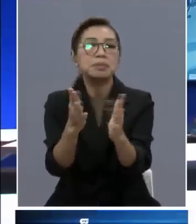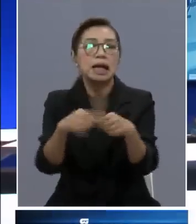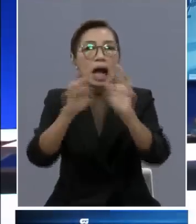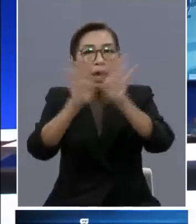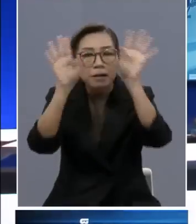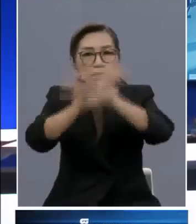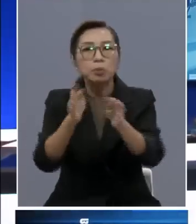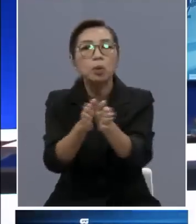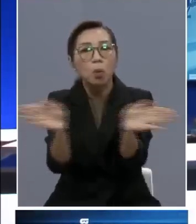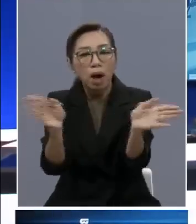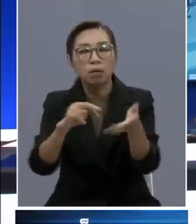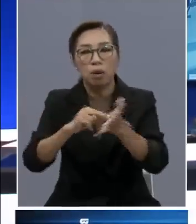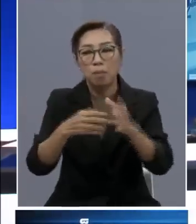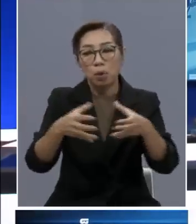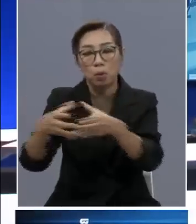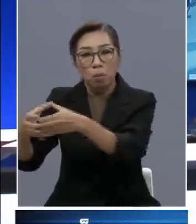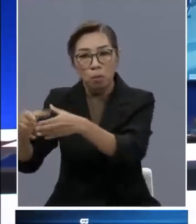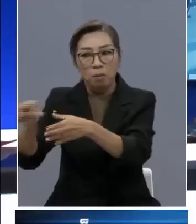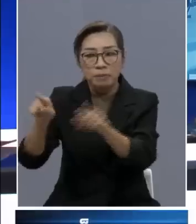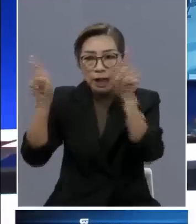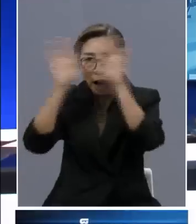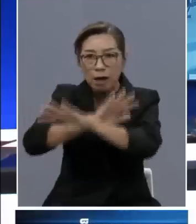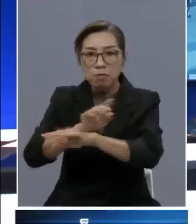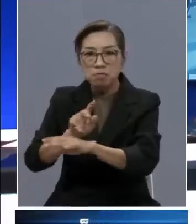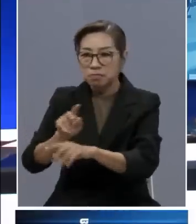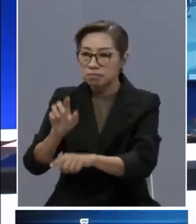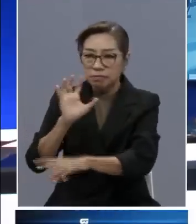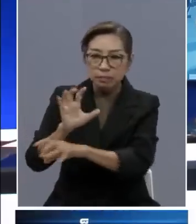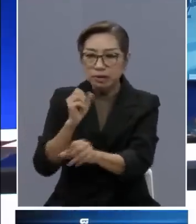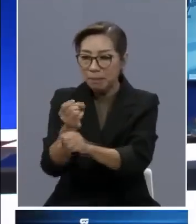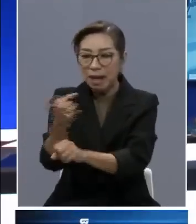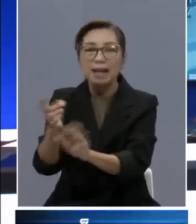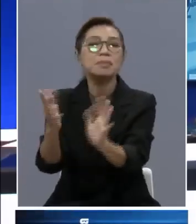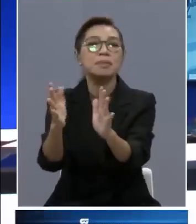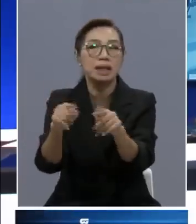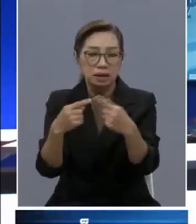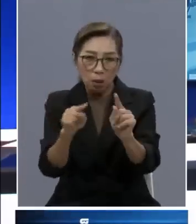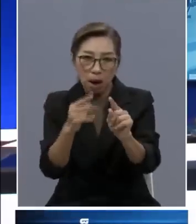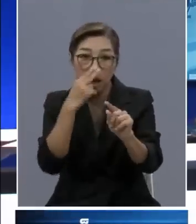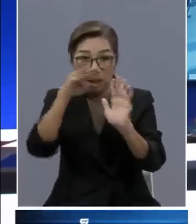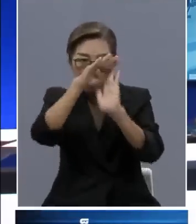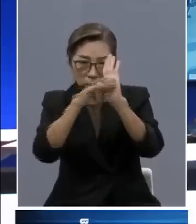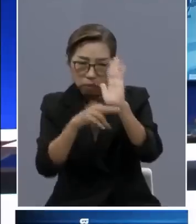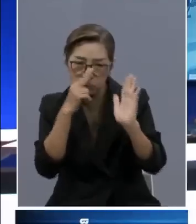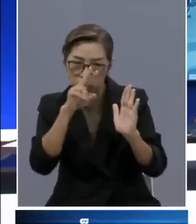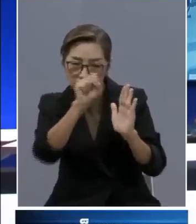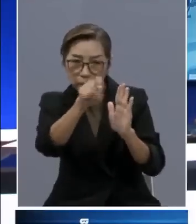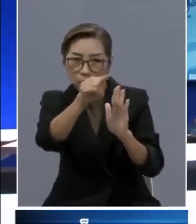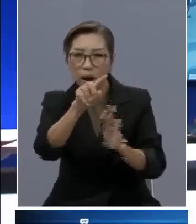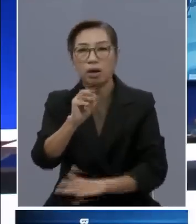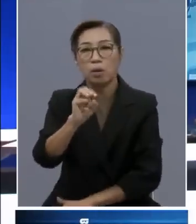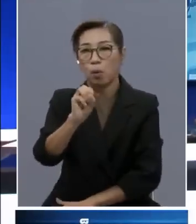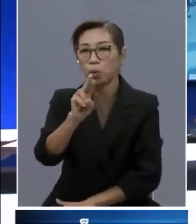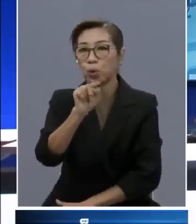ผูกมัดนะฮะพรรคร่วมว่าจะต้องทำยังไงบ้างแต่มันก็จะมีคีย์เวิร์ดหลายคำฮะที่มันสะท้อนถึง MOU นี้เนี่ยที่